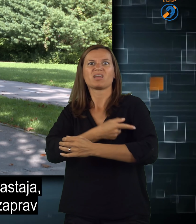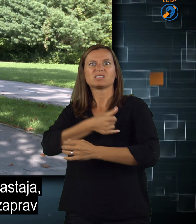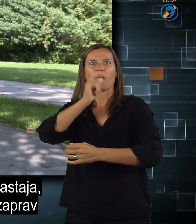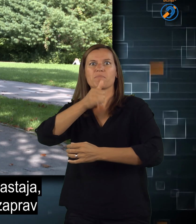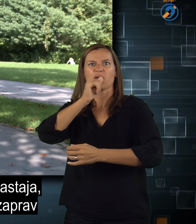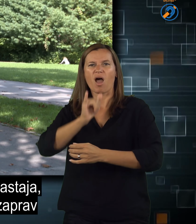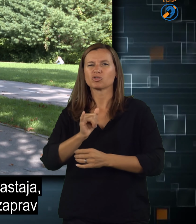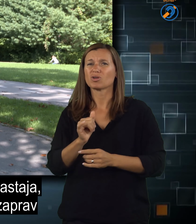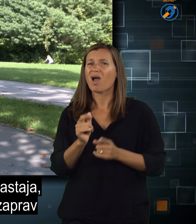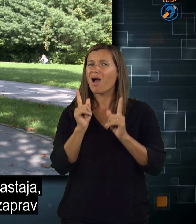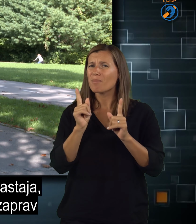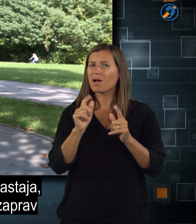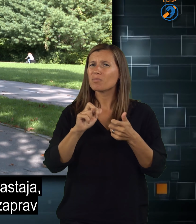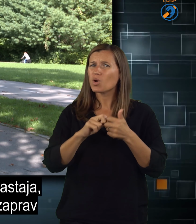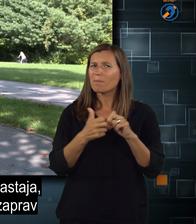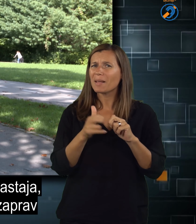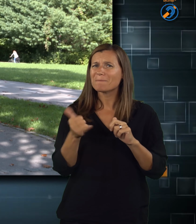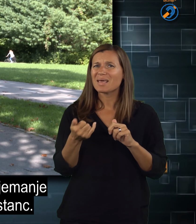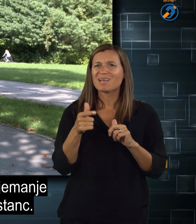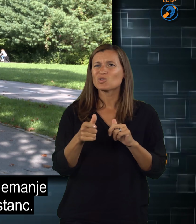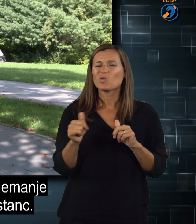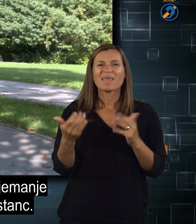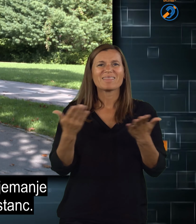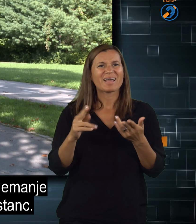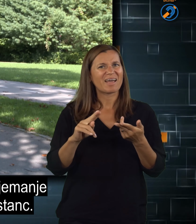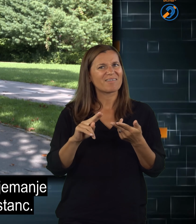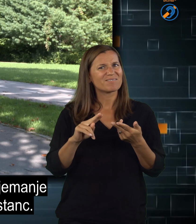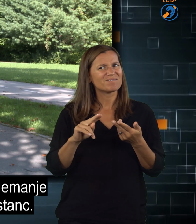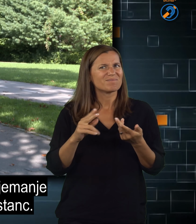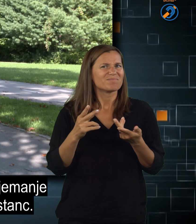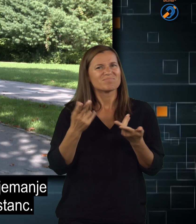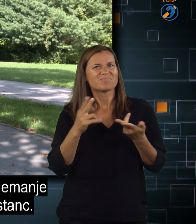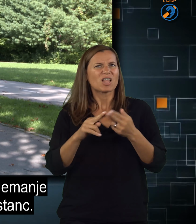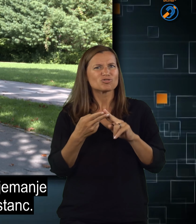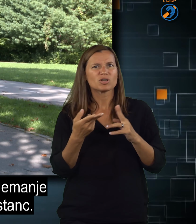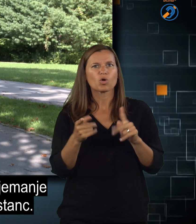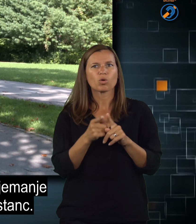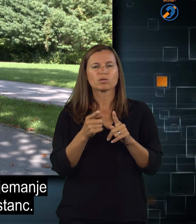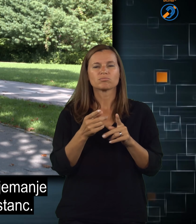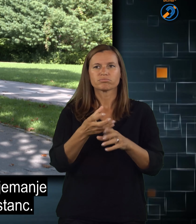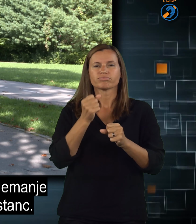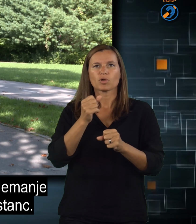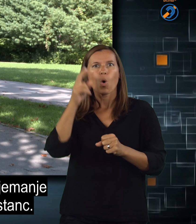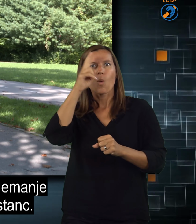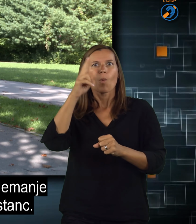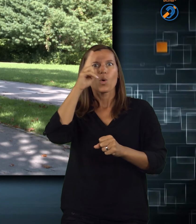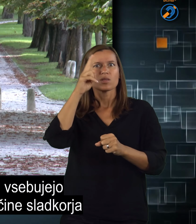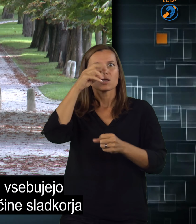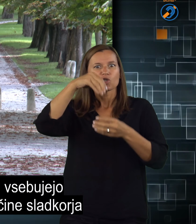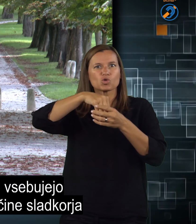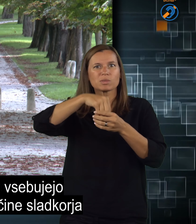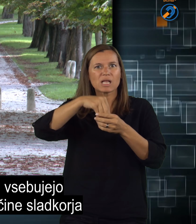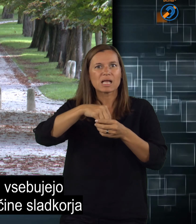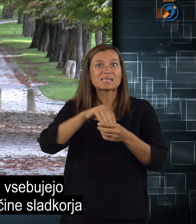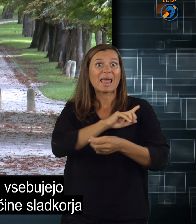Problem pa nastaja, ker gre pravzaprav za neke vrste jemanje opojnih substanc. Energijske